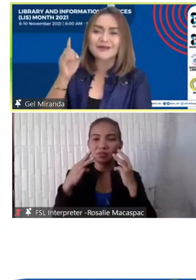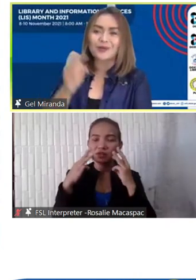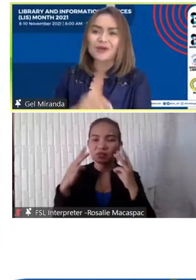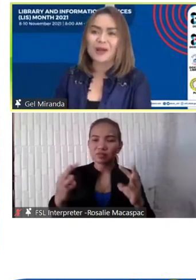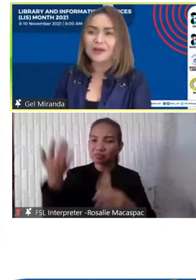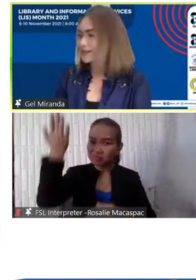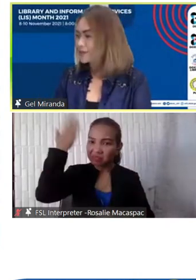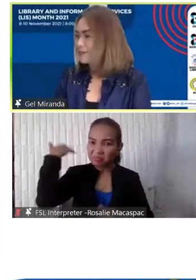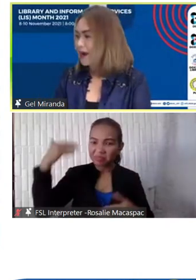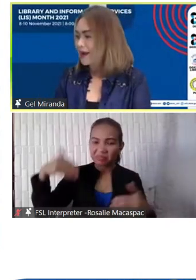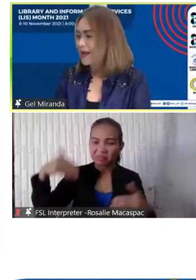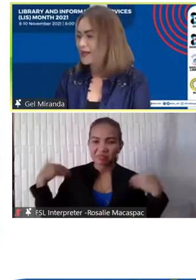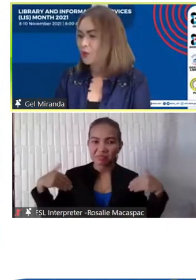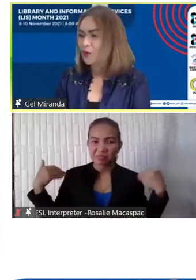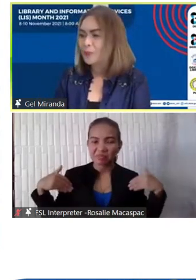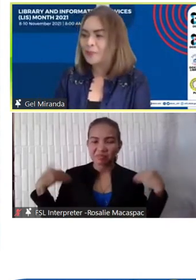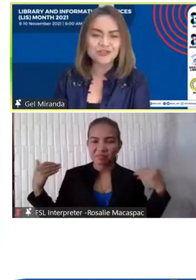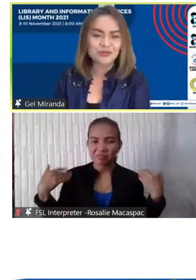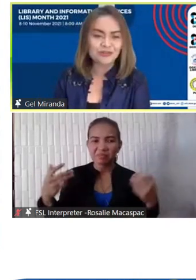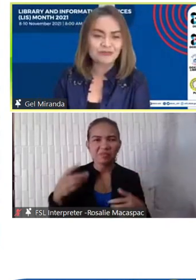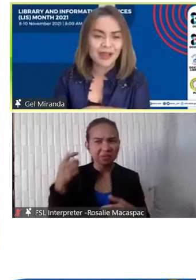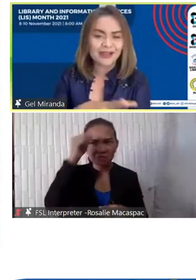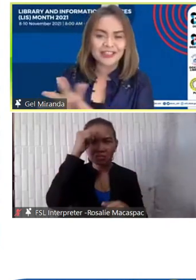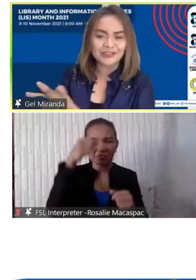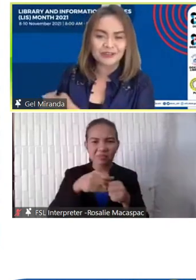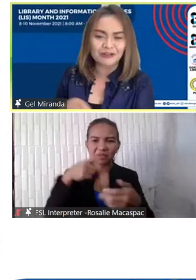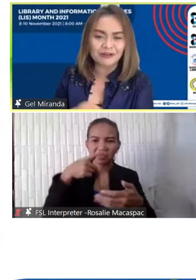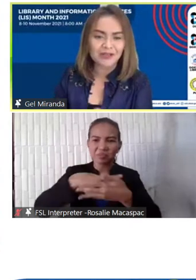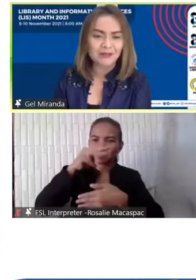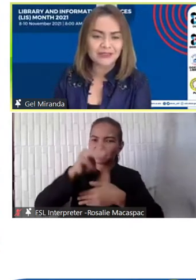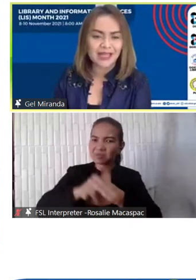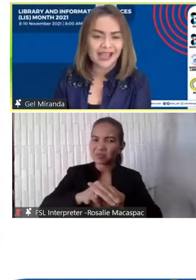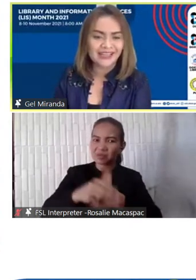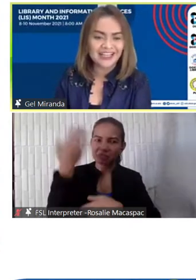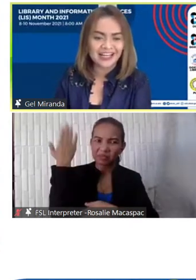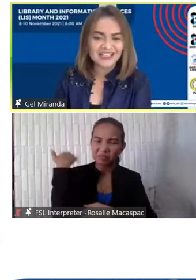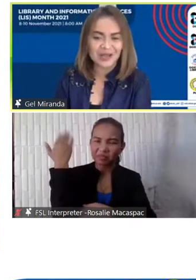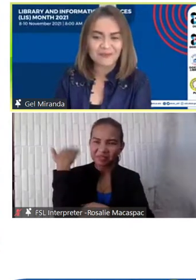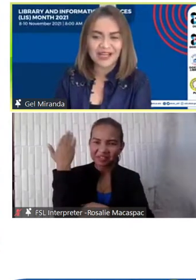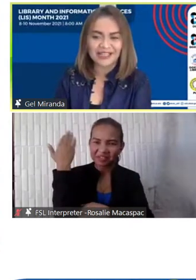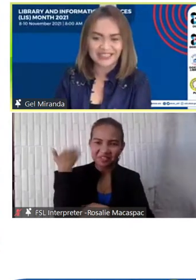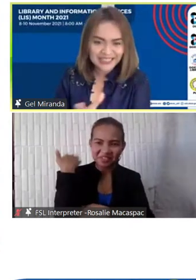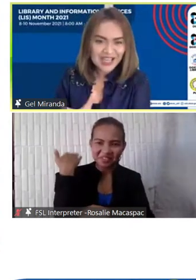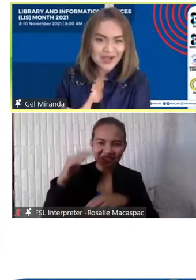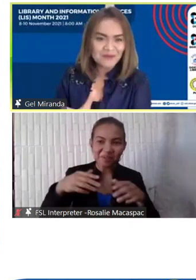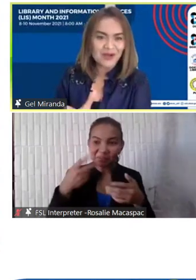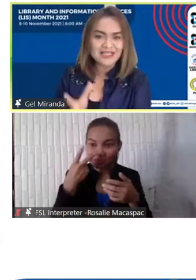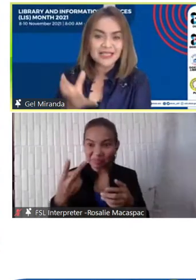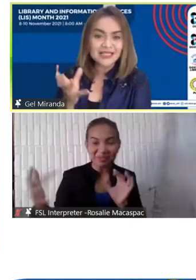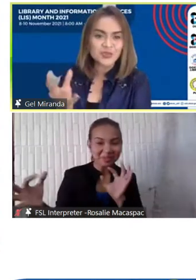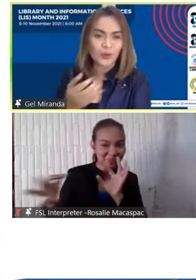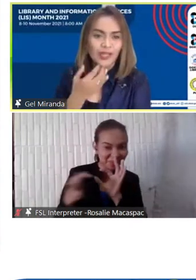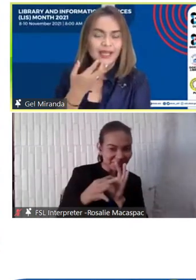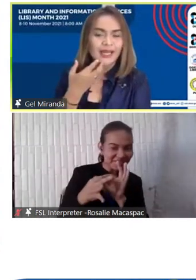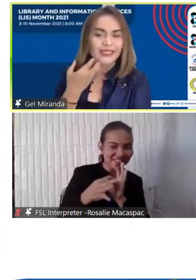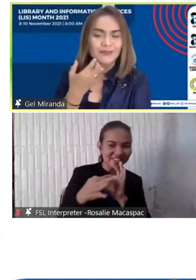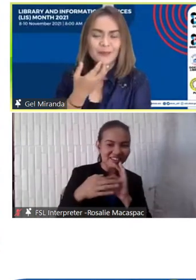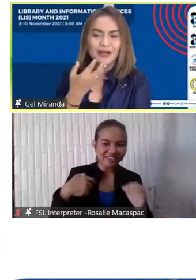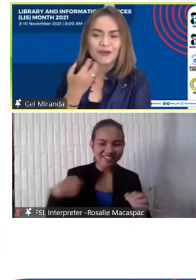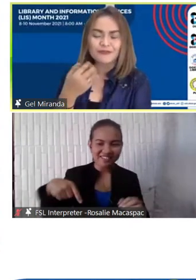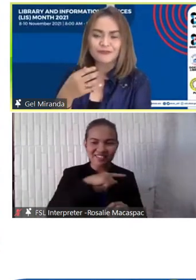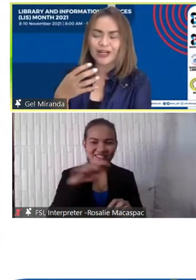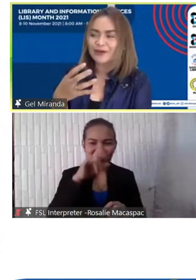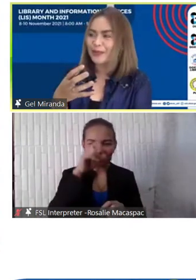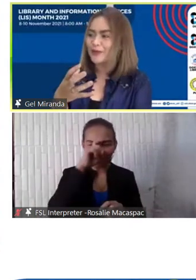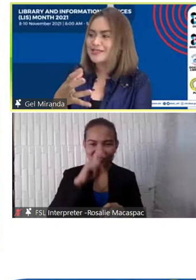isang programa lang din kung maaalala ko ay syempre siguro mga nandito ang kabataan na nakasama natin, mga sineskwela, di